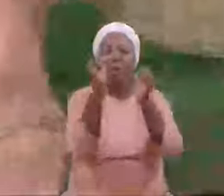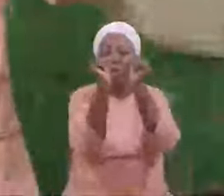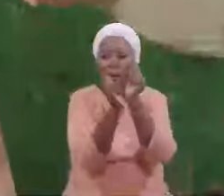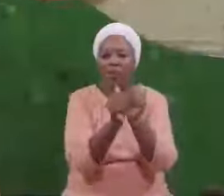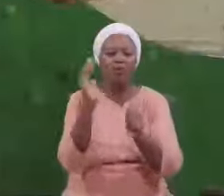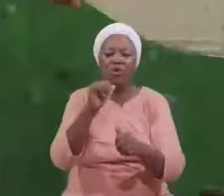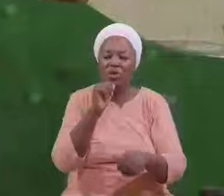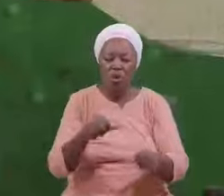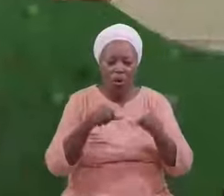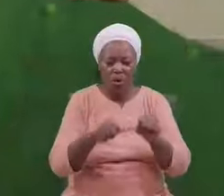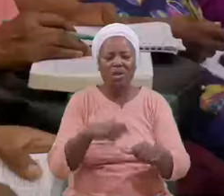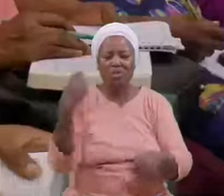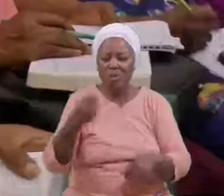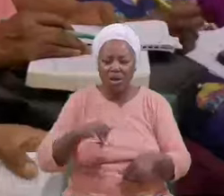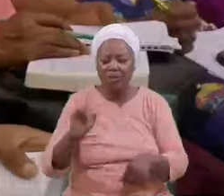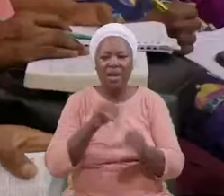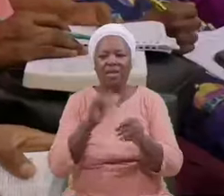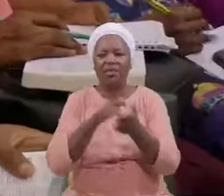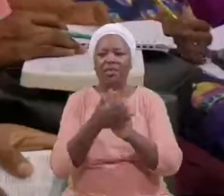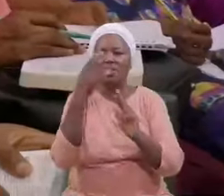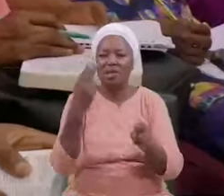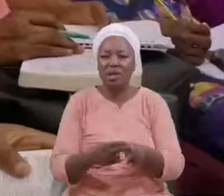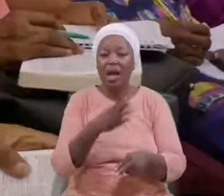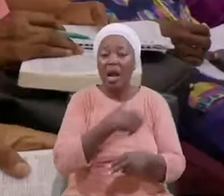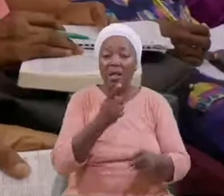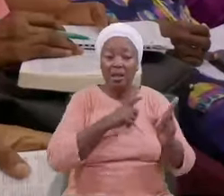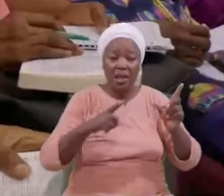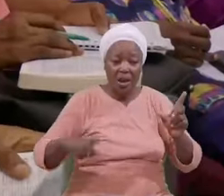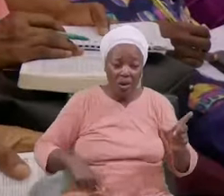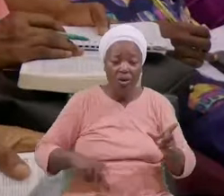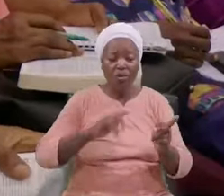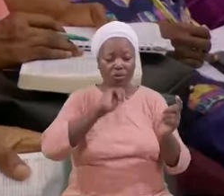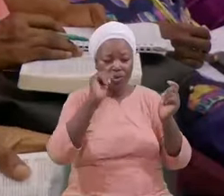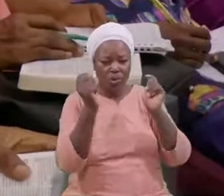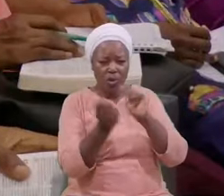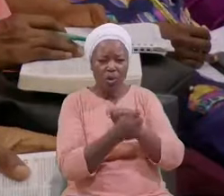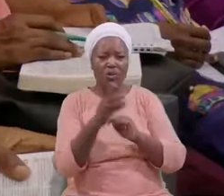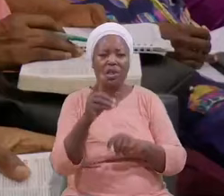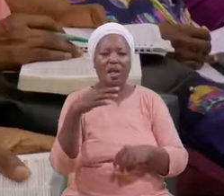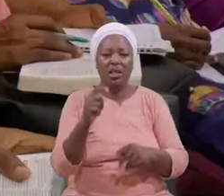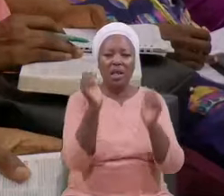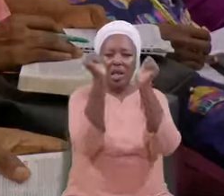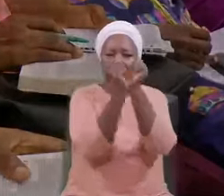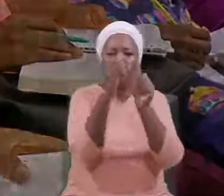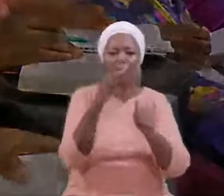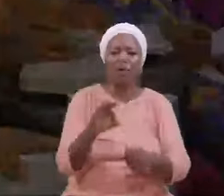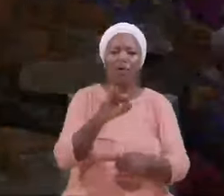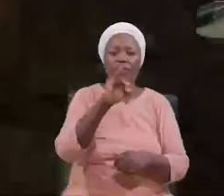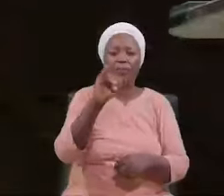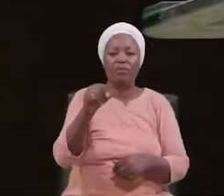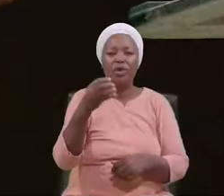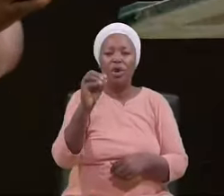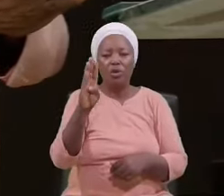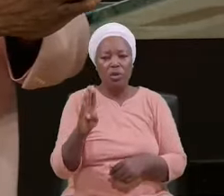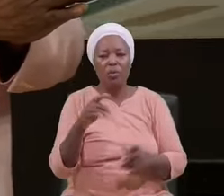captivité ne va pas continuer pour toujours. L'Éternel rétablit Job dans son premier état. Quand